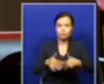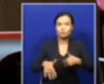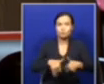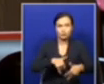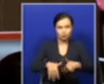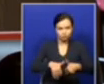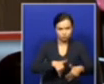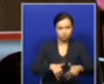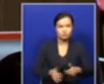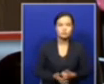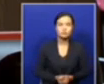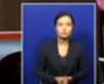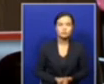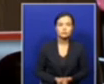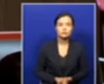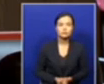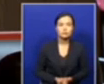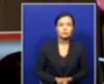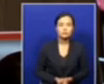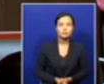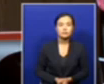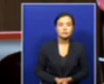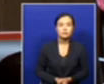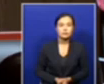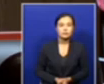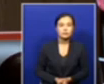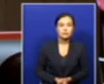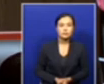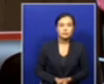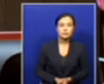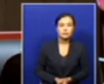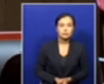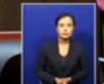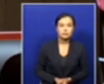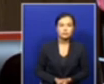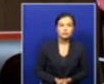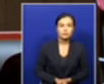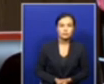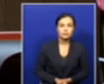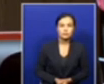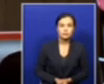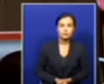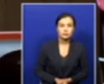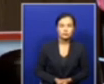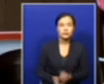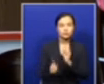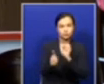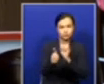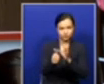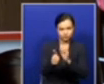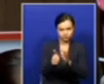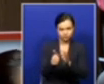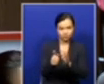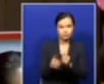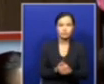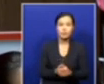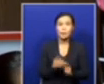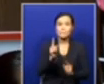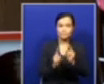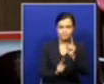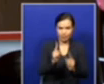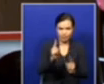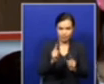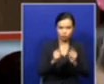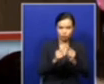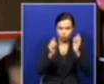ครับท่านประธานที่เคารพครับผมมีทั้งคำแนะนำและสิ่งที่จะประเมินต่อรัฐ